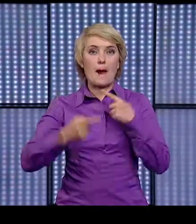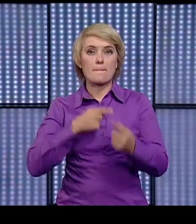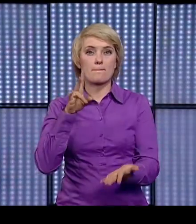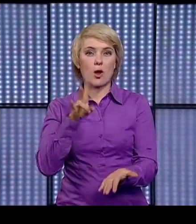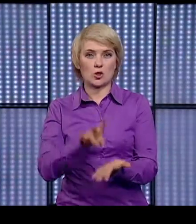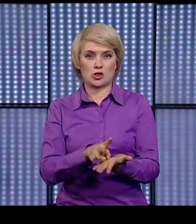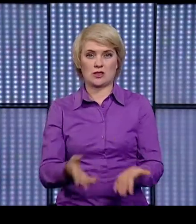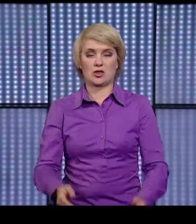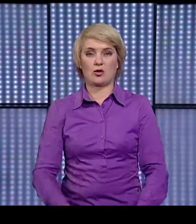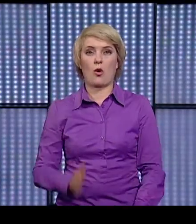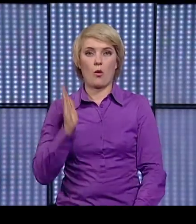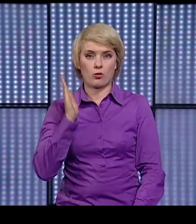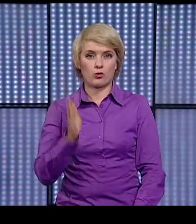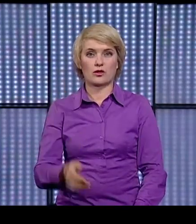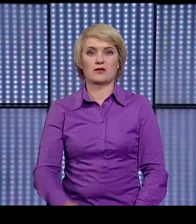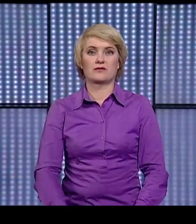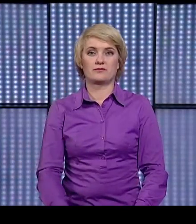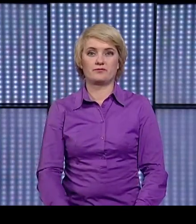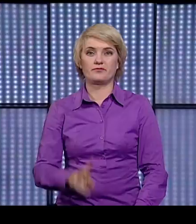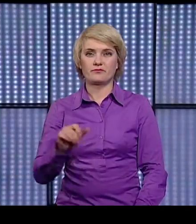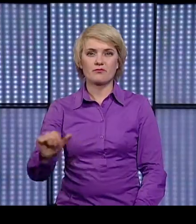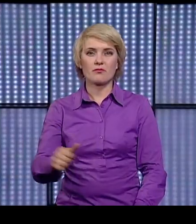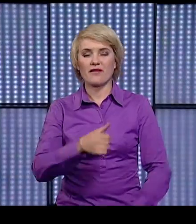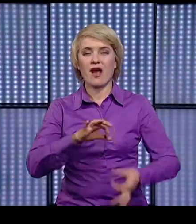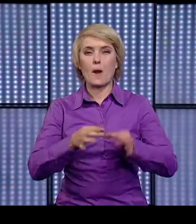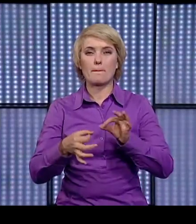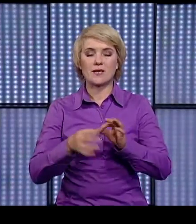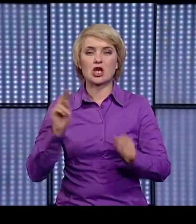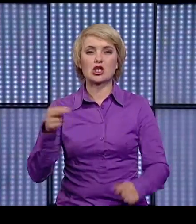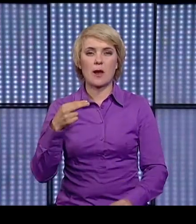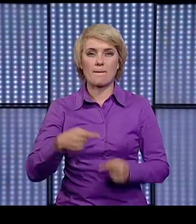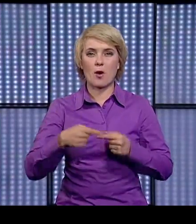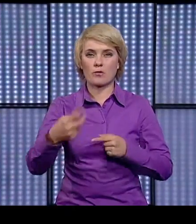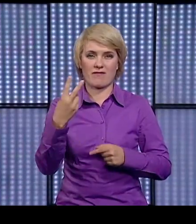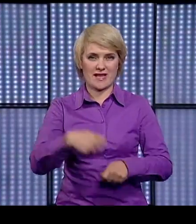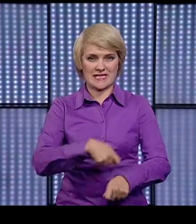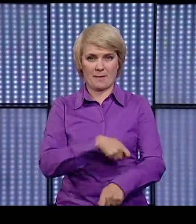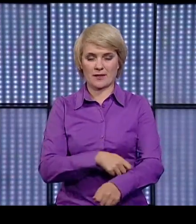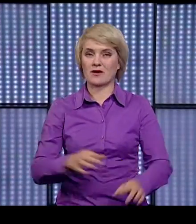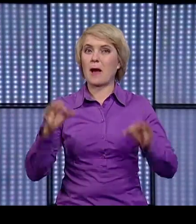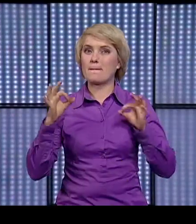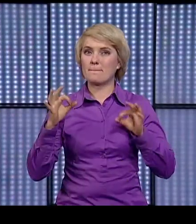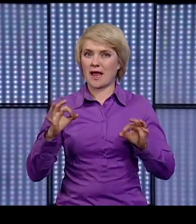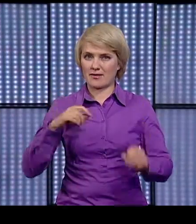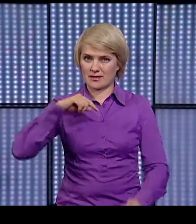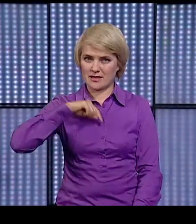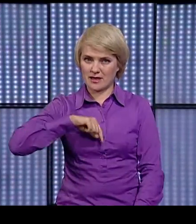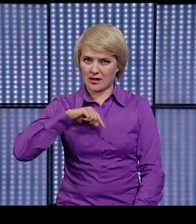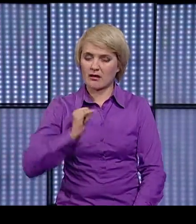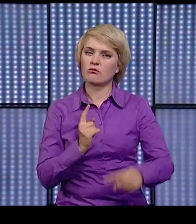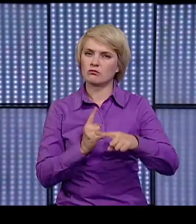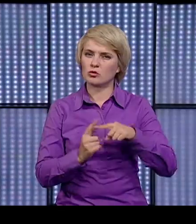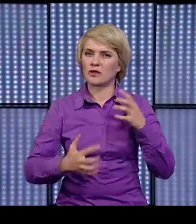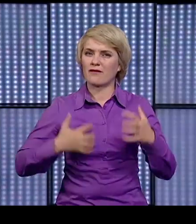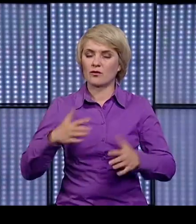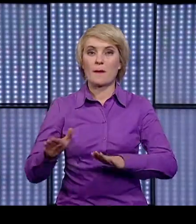сказати, буде там. Як перший олімпійський чемпіон на 200 метрів. Правильний настрій не нівелює хвилювання. Вже після гонки